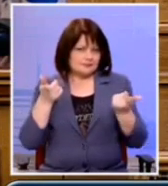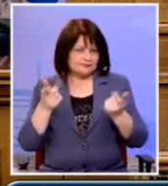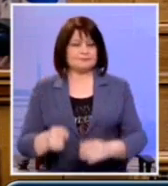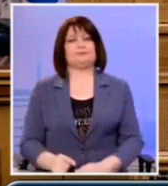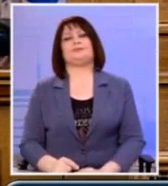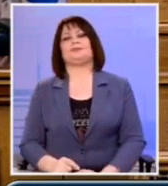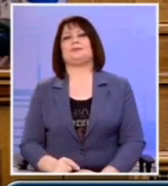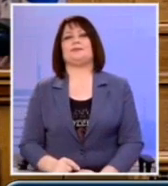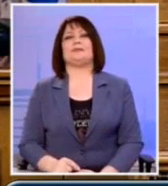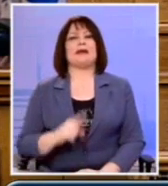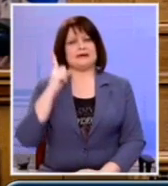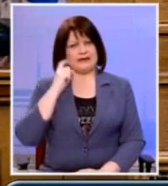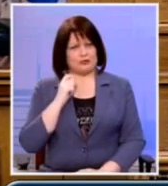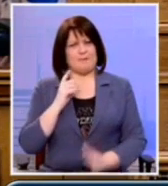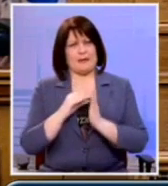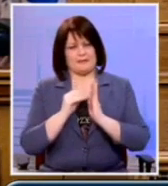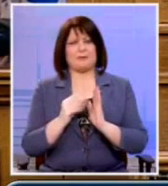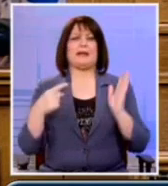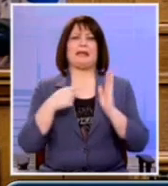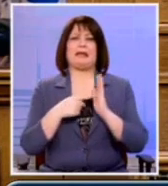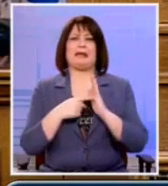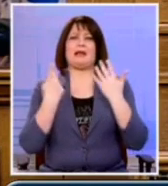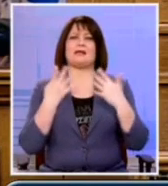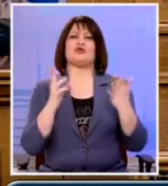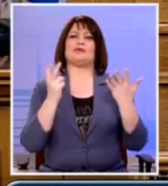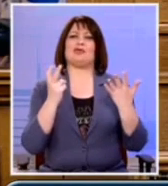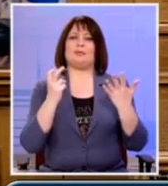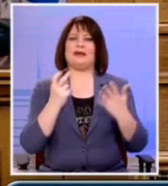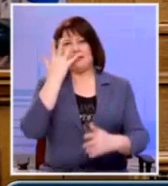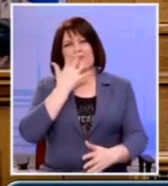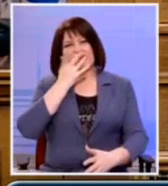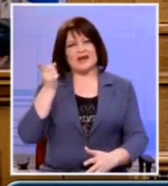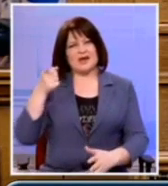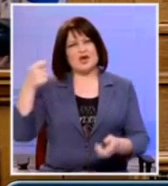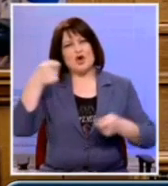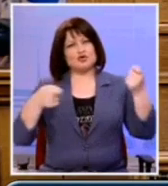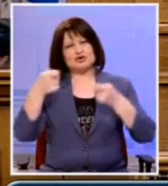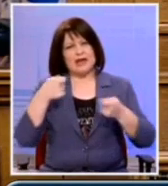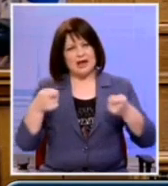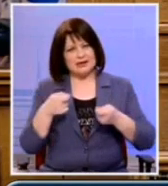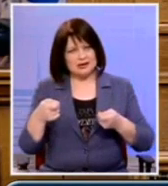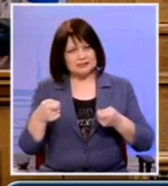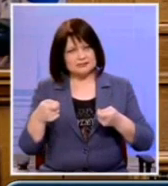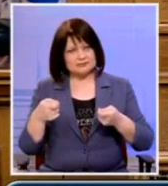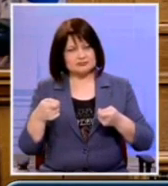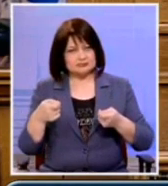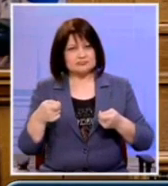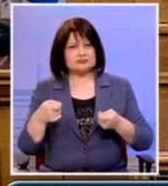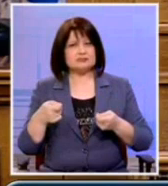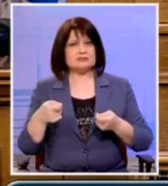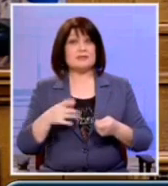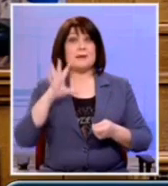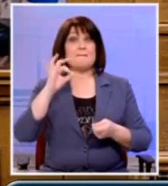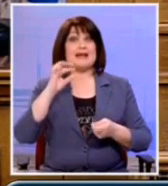ότι από τη δεκαετία του 70 το χρέος των χωρών του τρίτου κόσμου, το ονομαστικό, έχει αποπληρωθεί